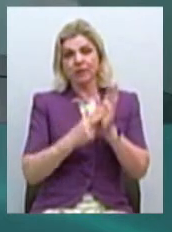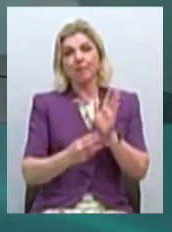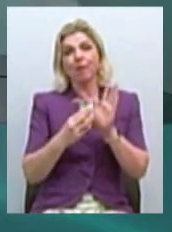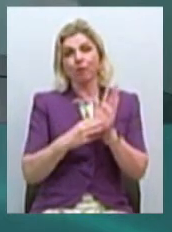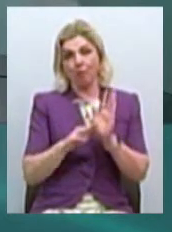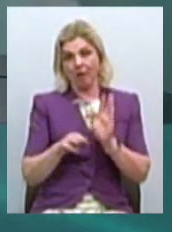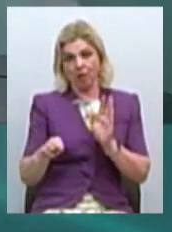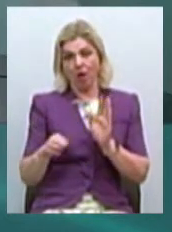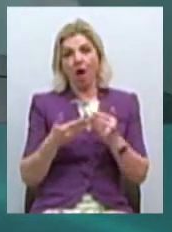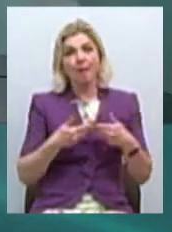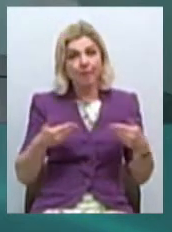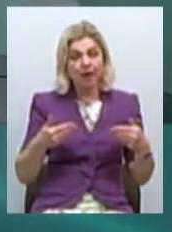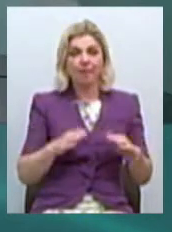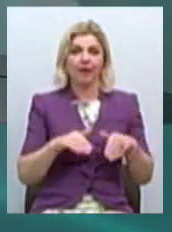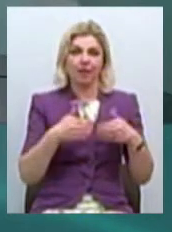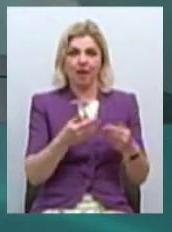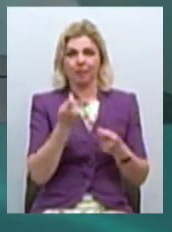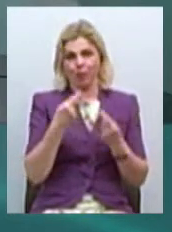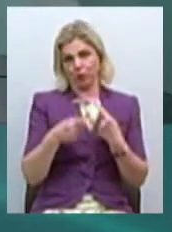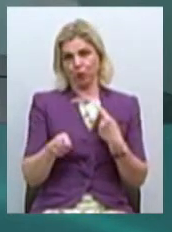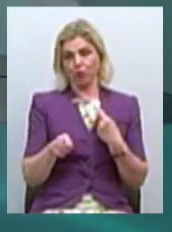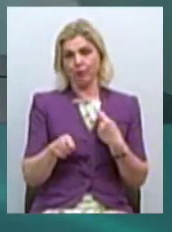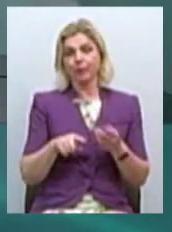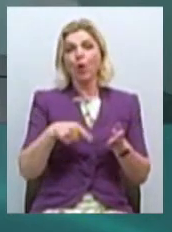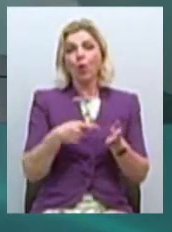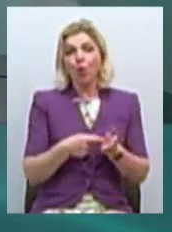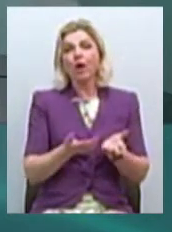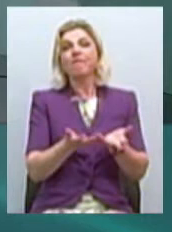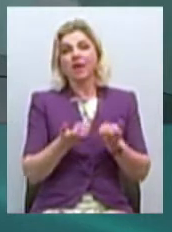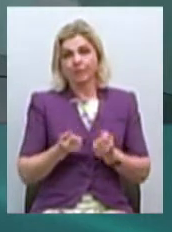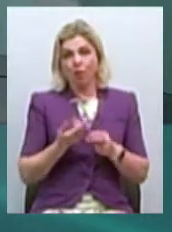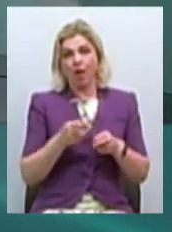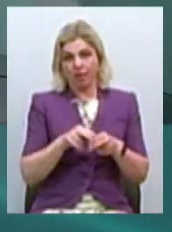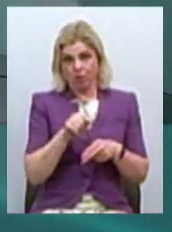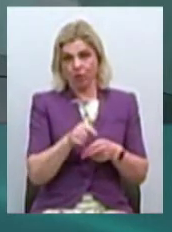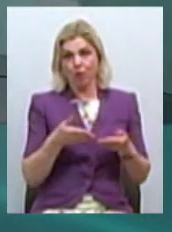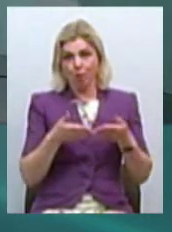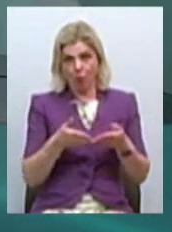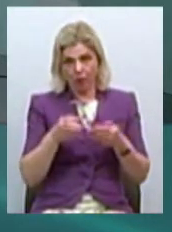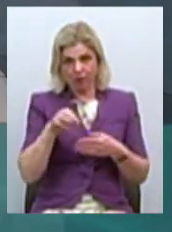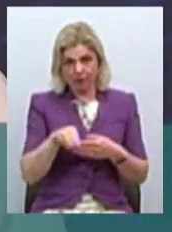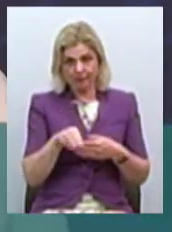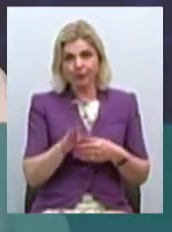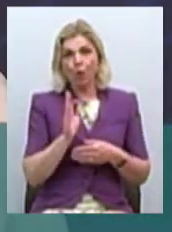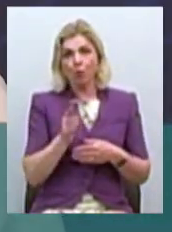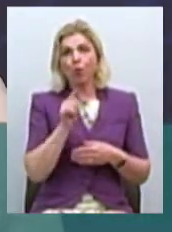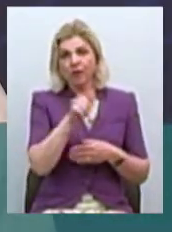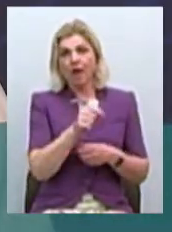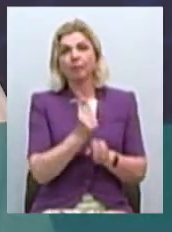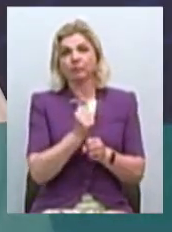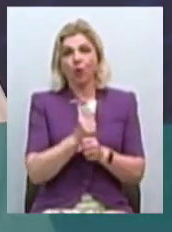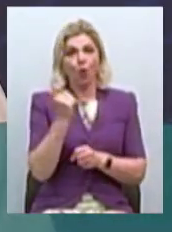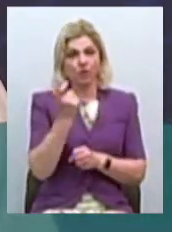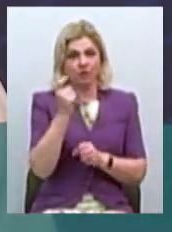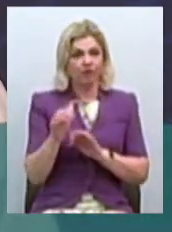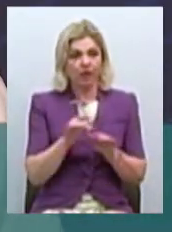немножко по-другому, что город возьмет этот порт, будет организовывать там хозяйственную деятельность, не